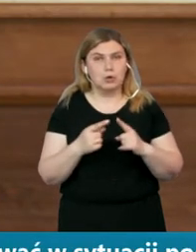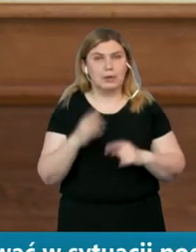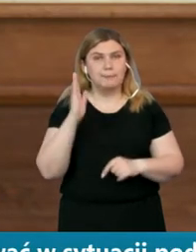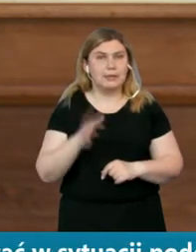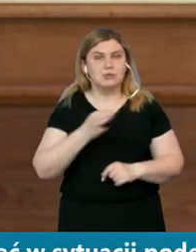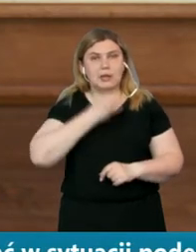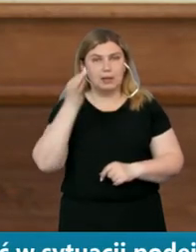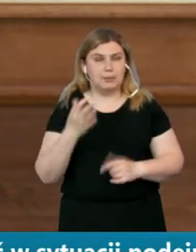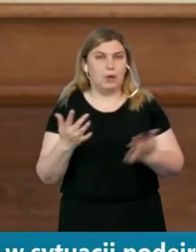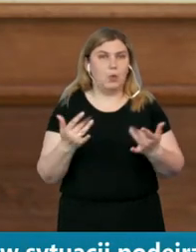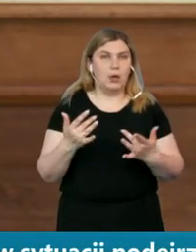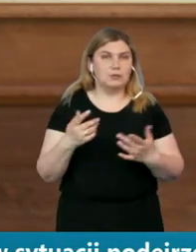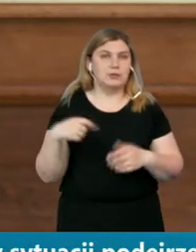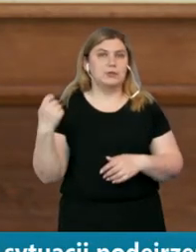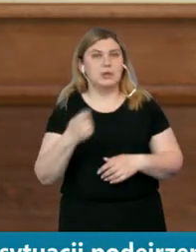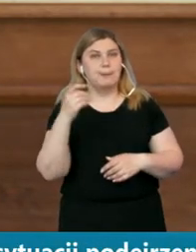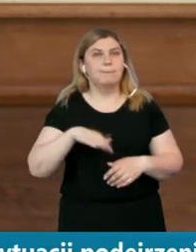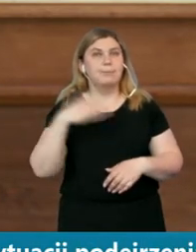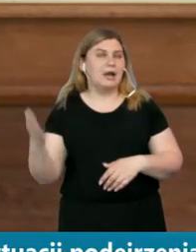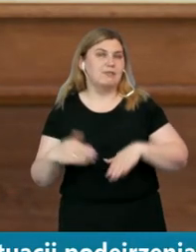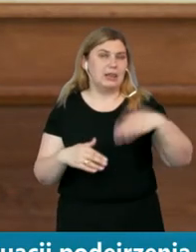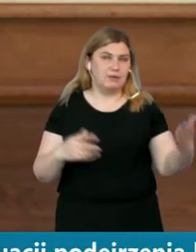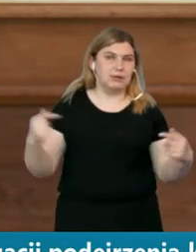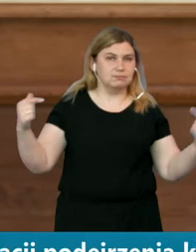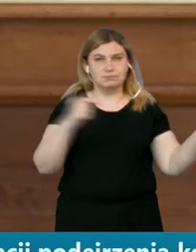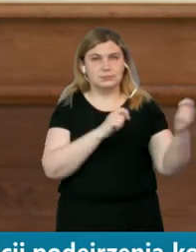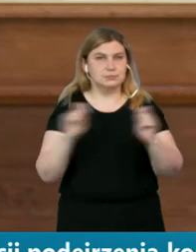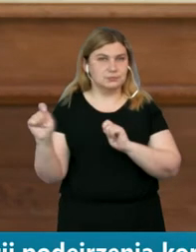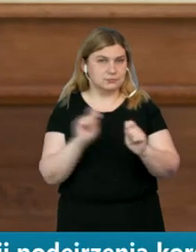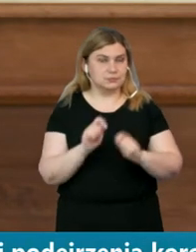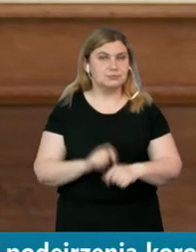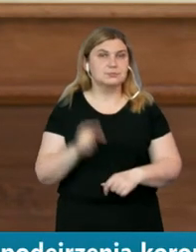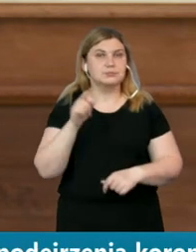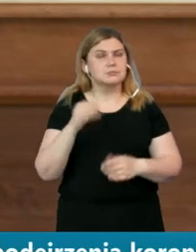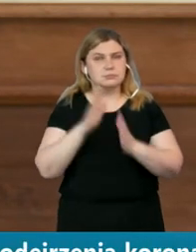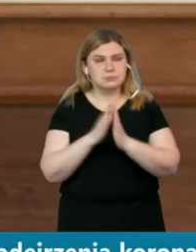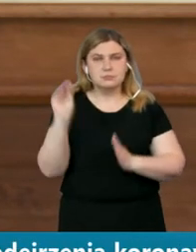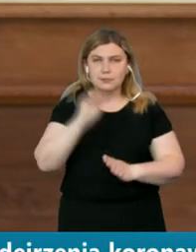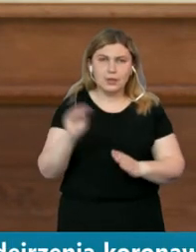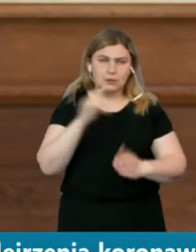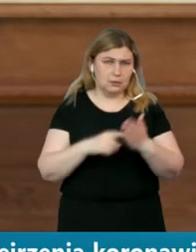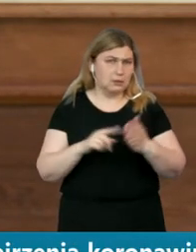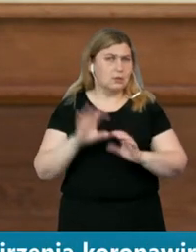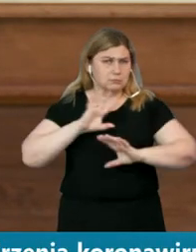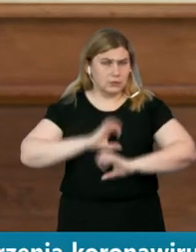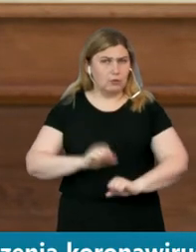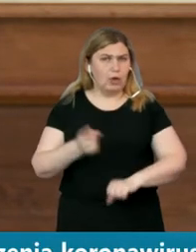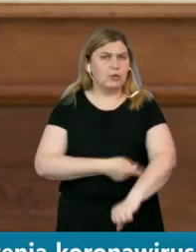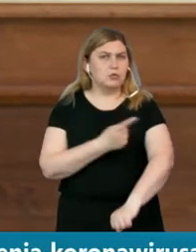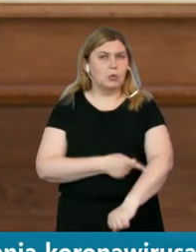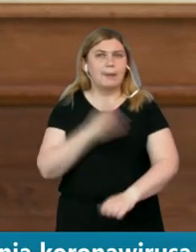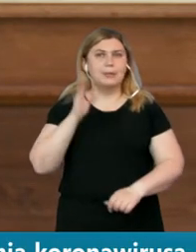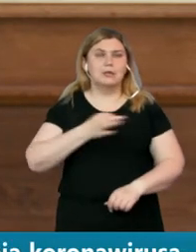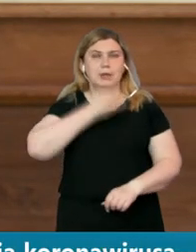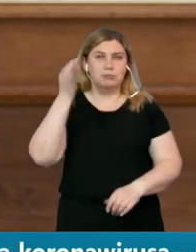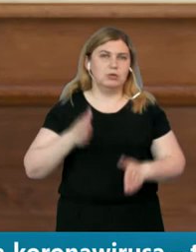nam ułatwi poruszanie się z prawego na lewy brzeg. Więc jeszcze raz apeluję o tą cierpliwość i mam nadzieję, że wszyscy będziemy niedługo jeździli po dużo lepszych drogach.